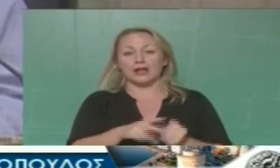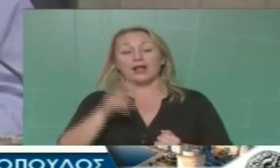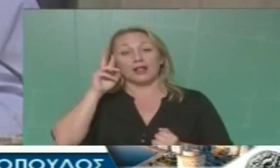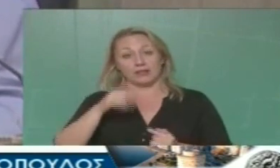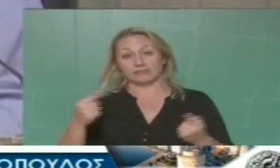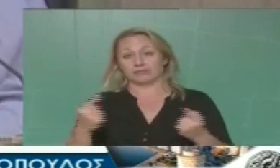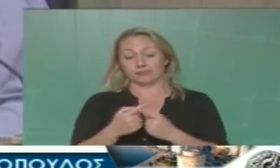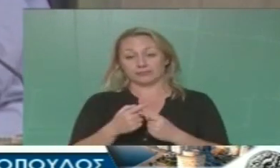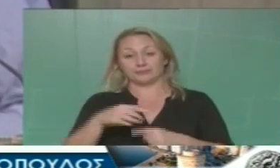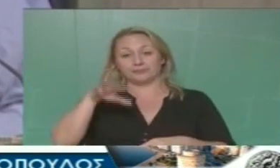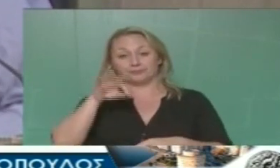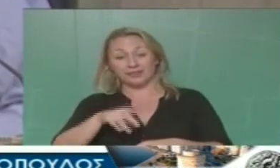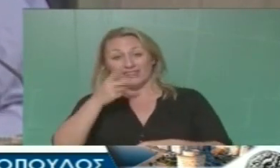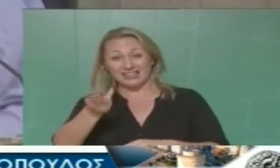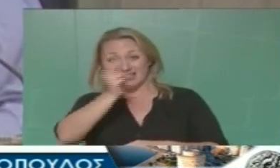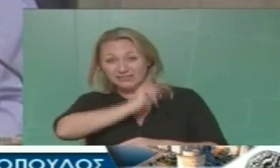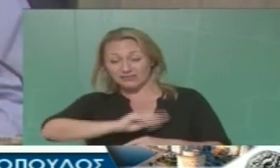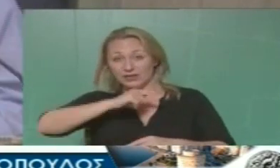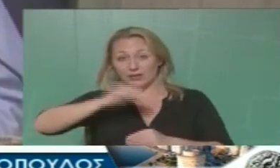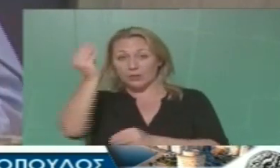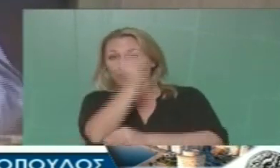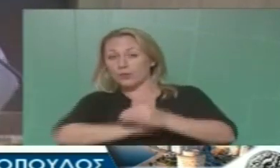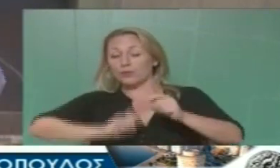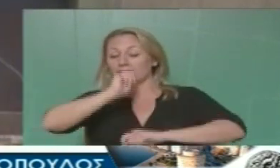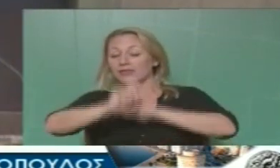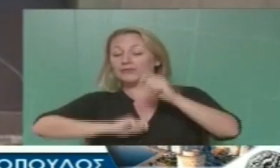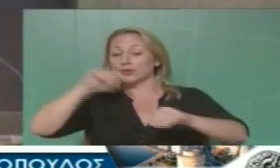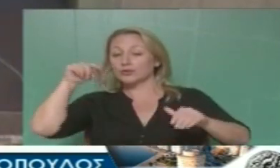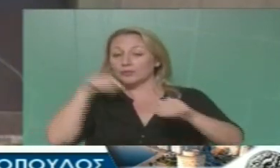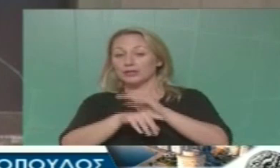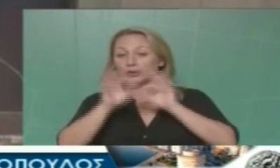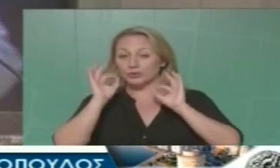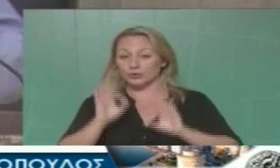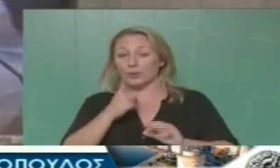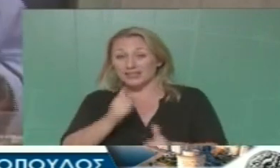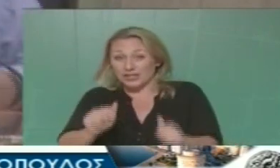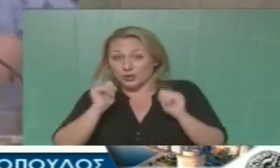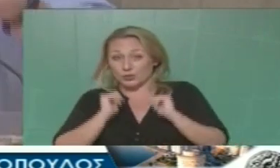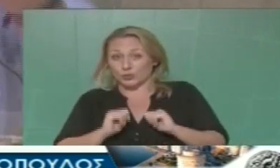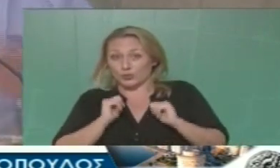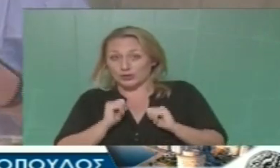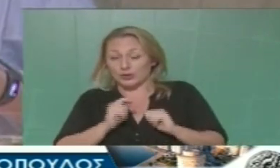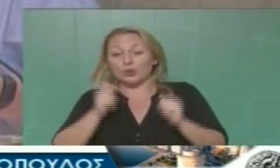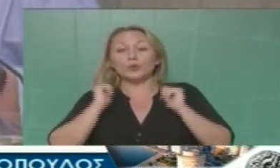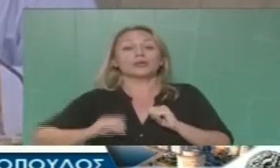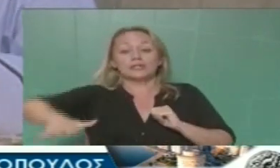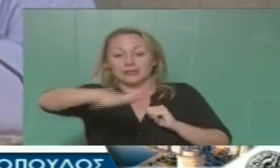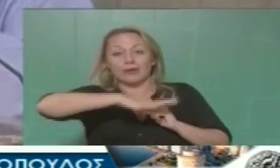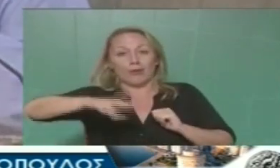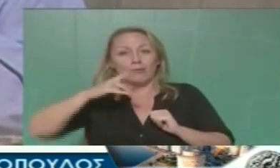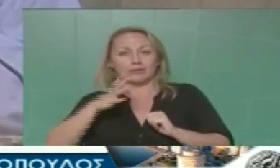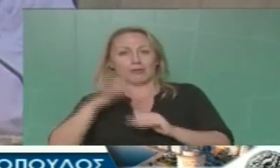αντίφαση. Μπροστά στα συμφέροντα που κυριαρχούν για την κατασκευή του μετρό, ακόμη και αυτό το τουριστικό αξιοθέατο